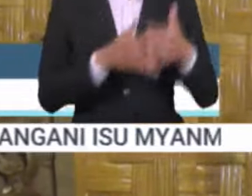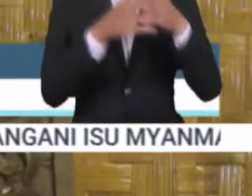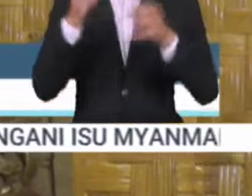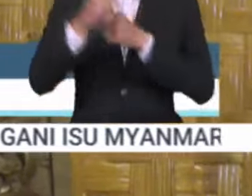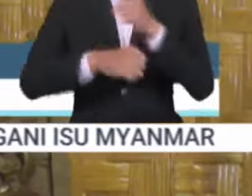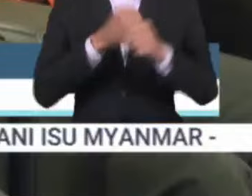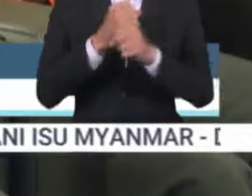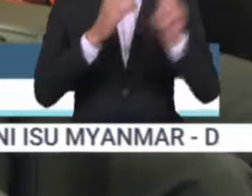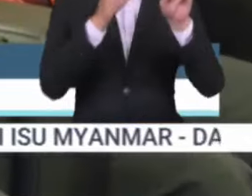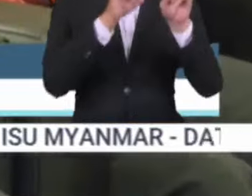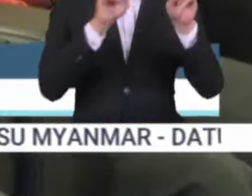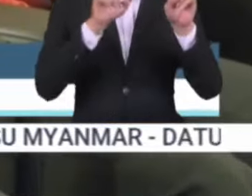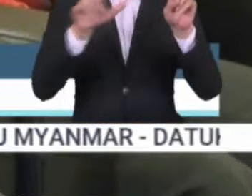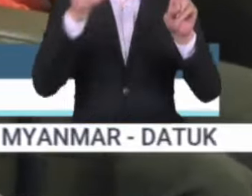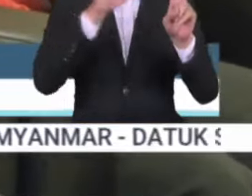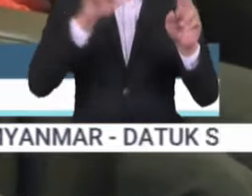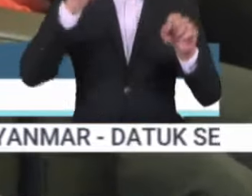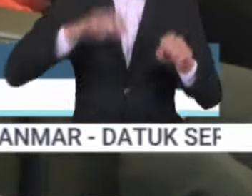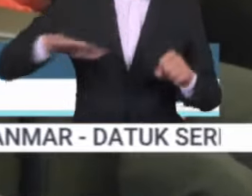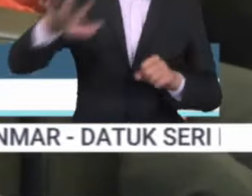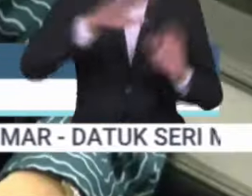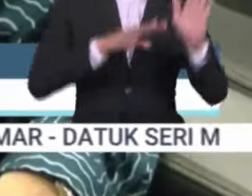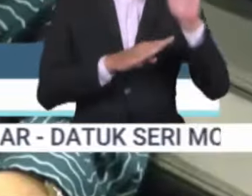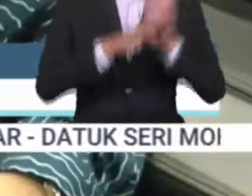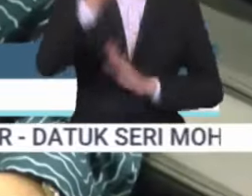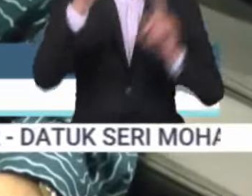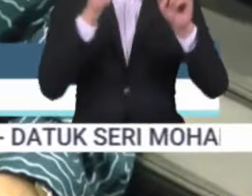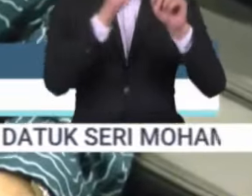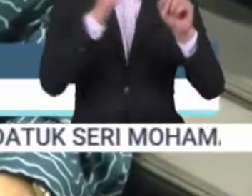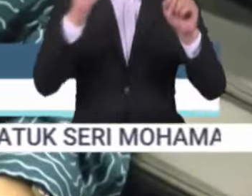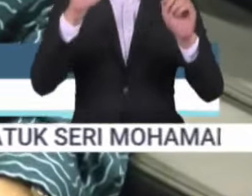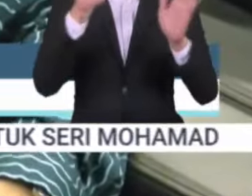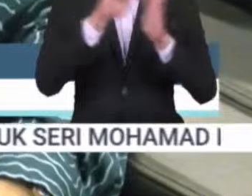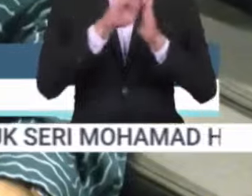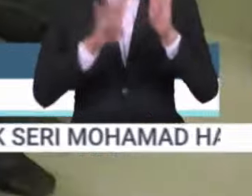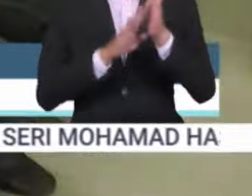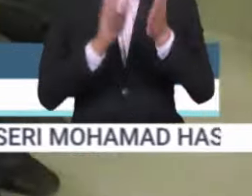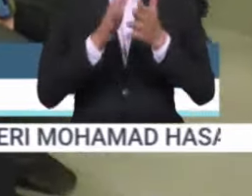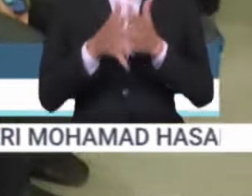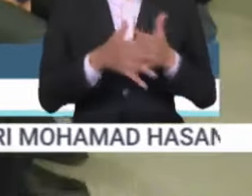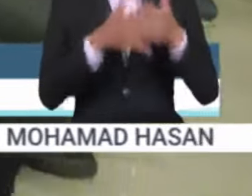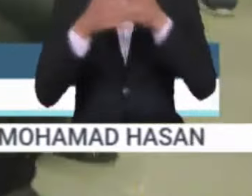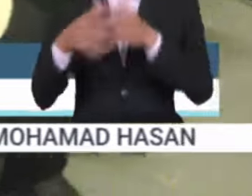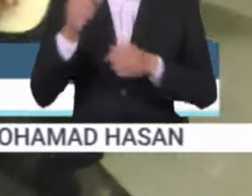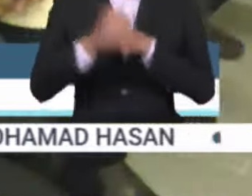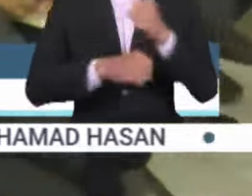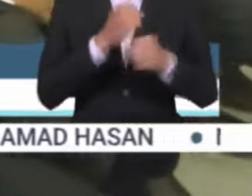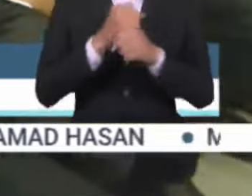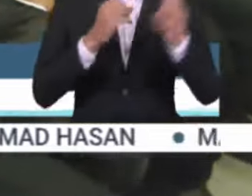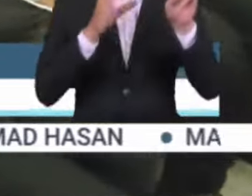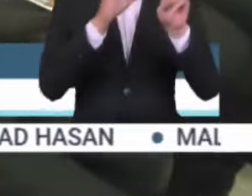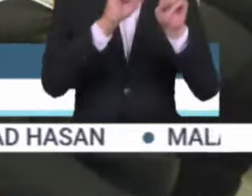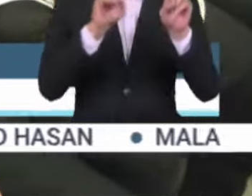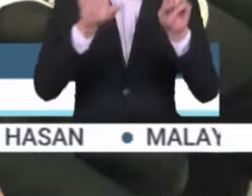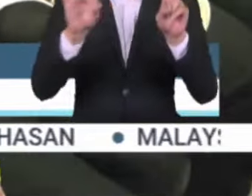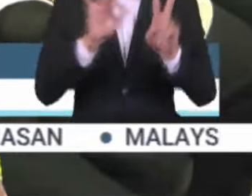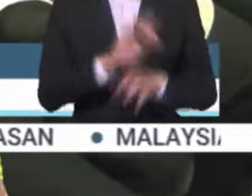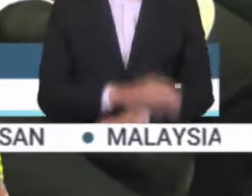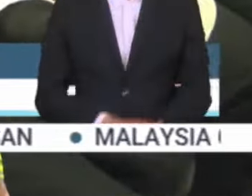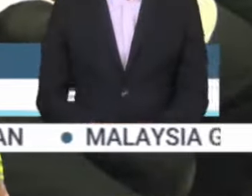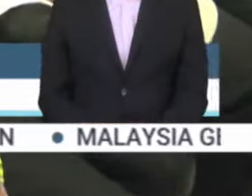pada 2023 dan dijangka meningkat kepada kira-kira $100 bilion Amerika pada 2028.